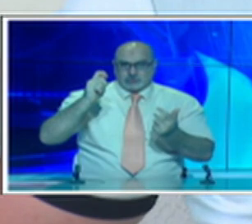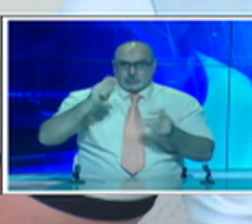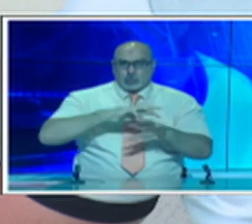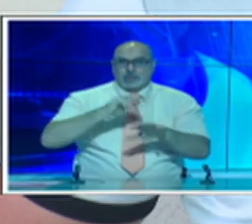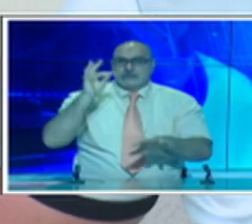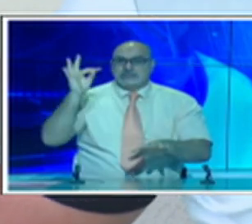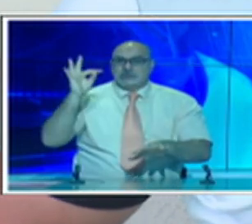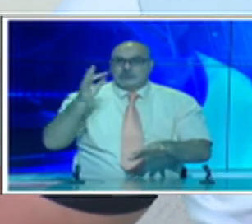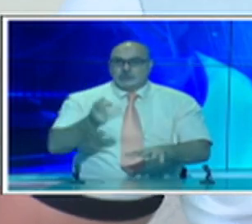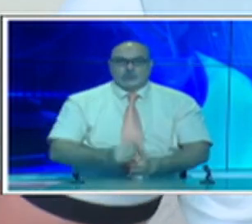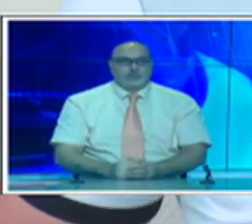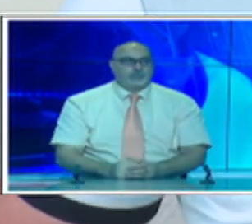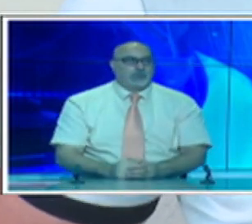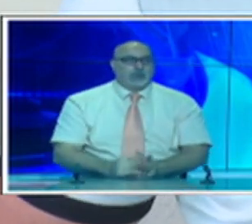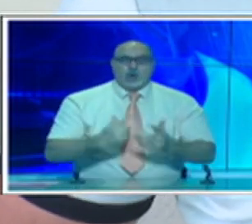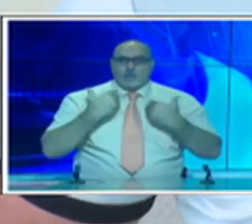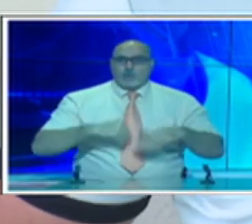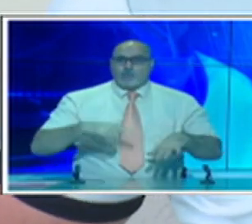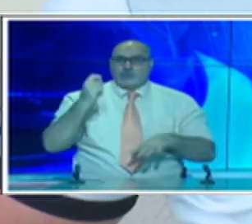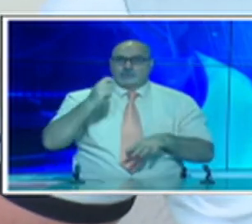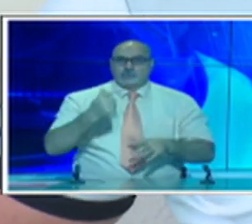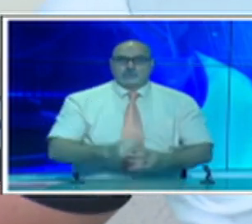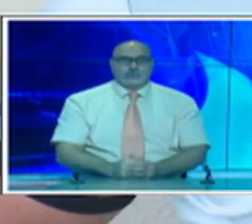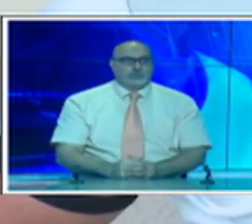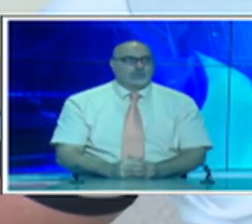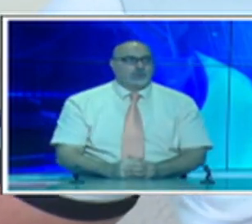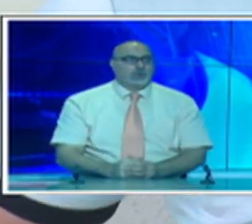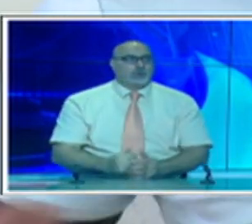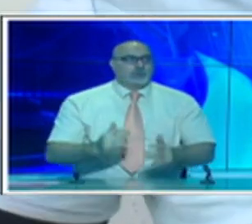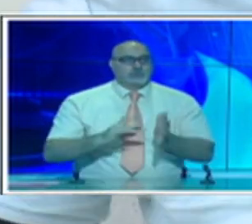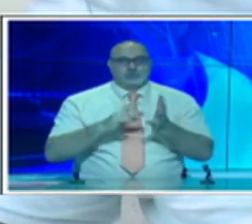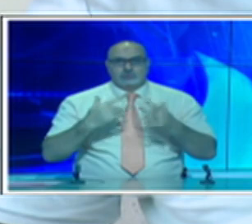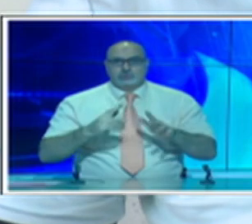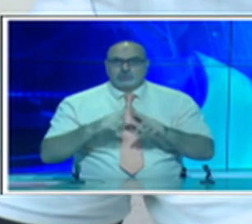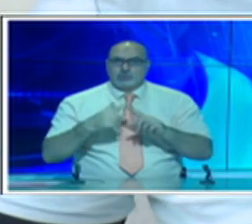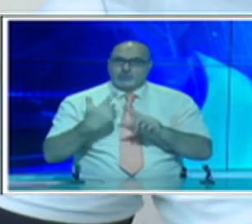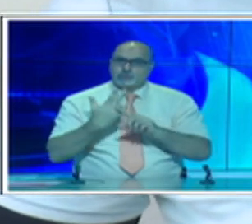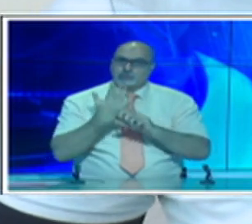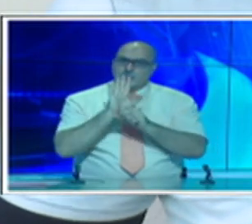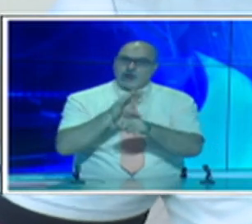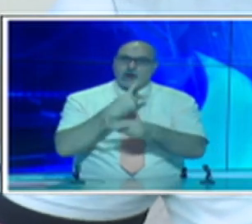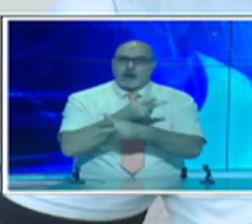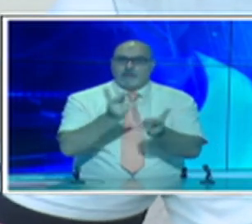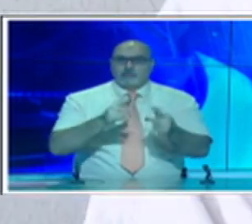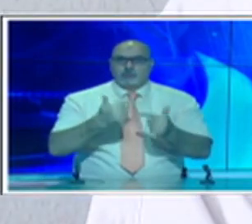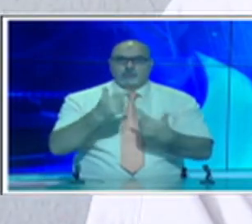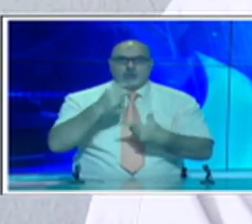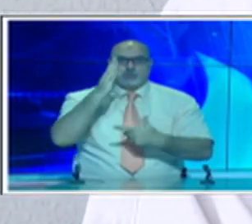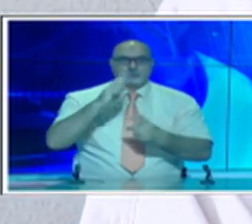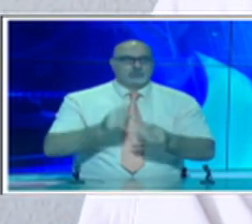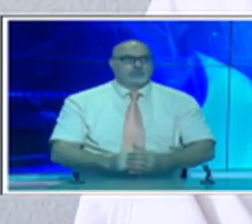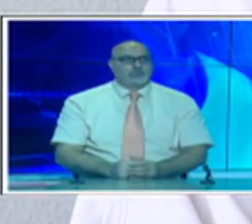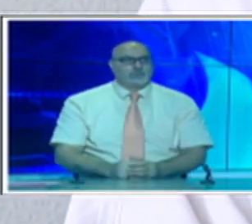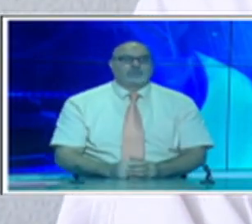برزيدون دي زاسوسياسيون اك لي مومبر دي زاسوسياسيون من بعد نكون نستنى كونفيونس لي سيتويان.